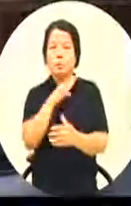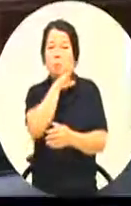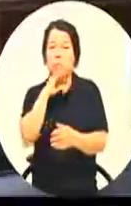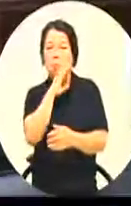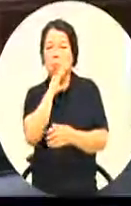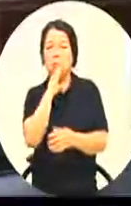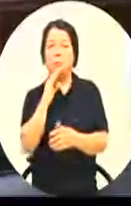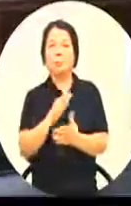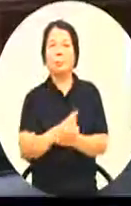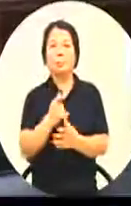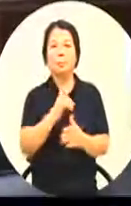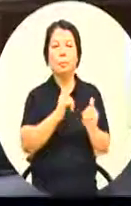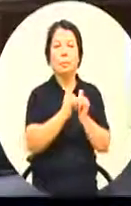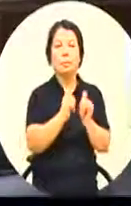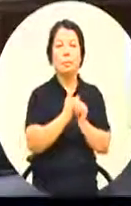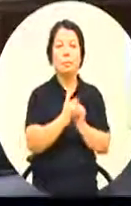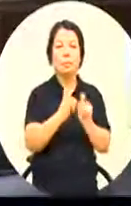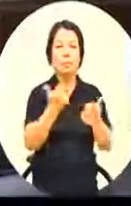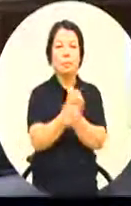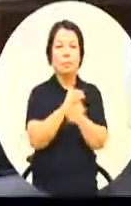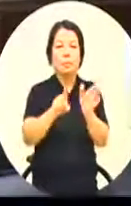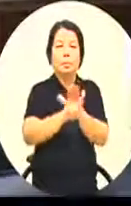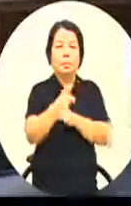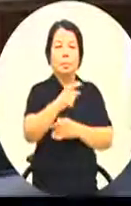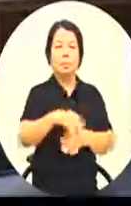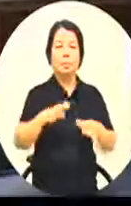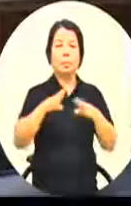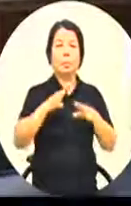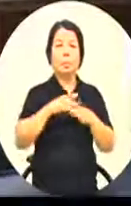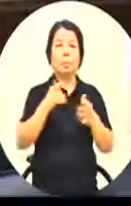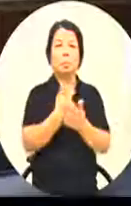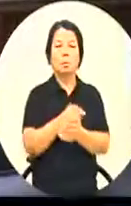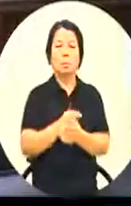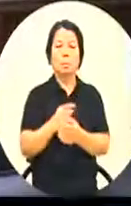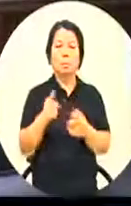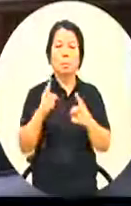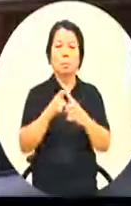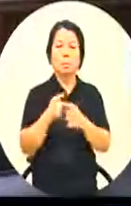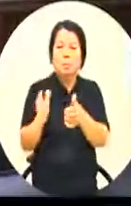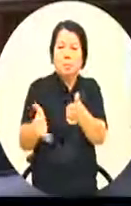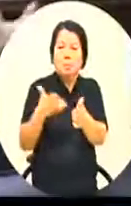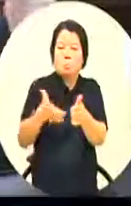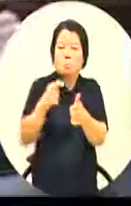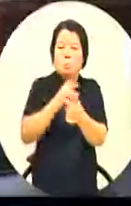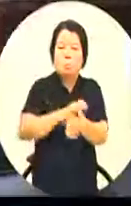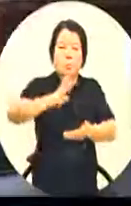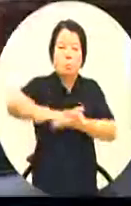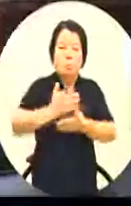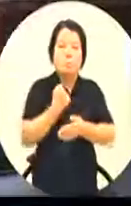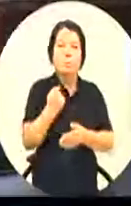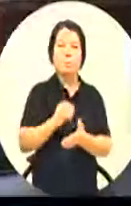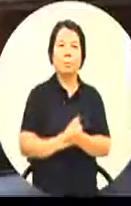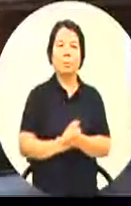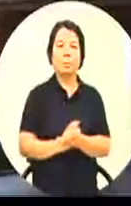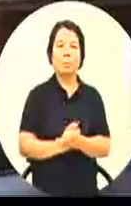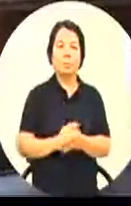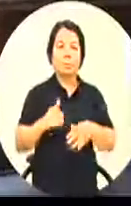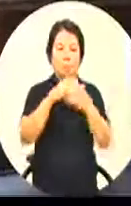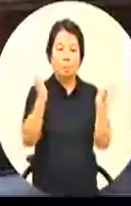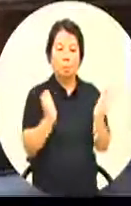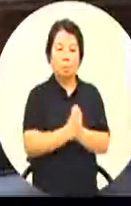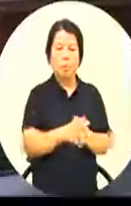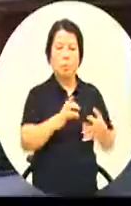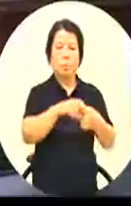好，主管机关的长官的困扰也好，人情关说的压力，所以我们干脆开放，就是全部联合招